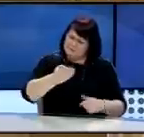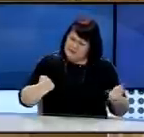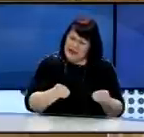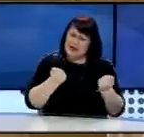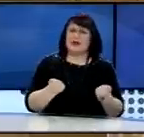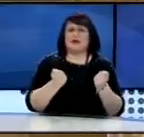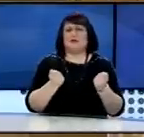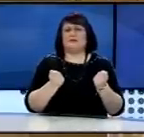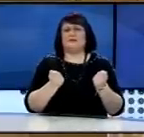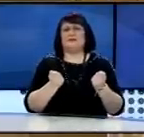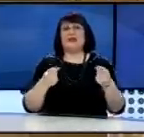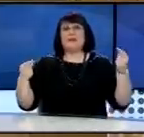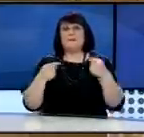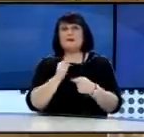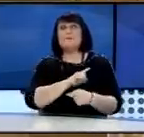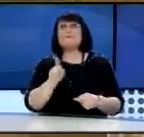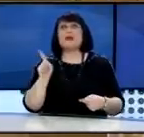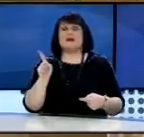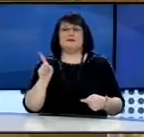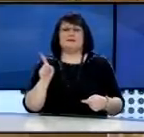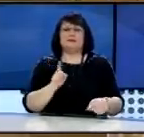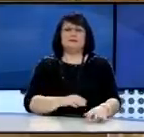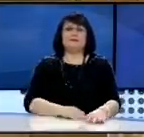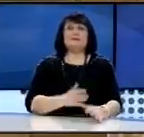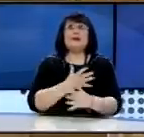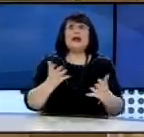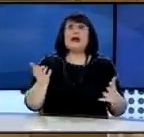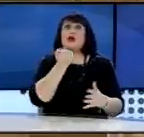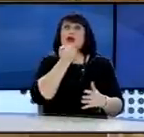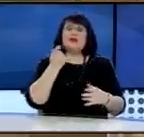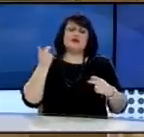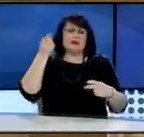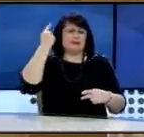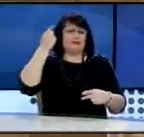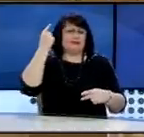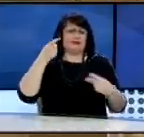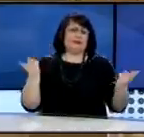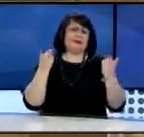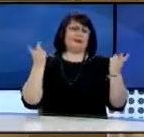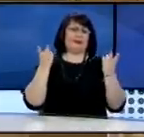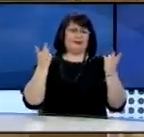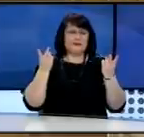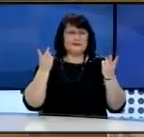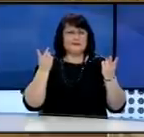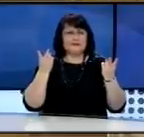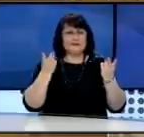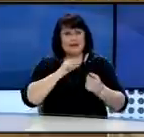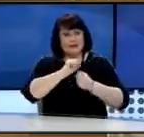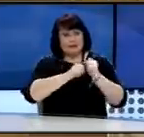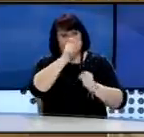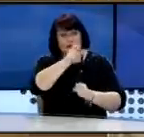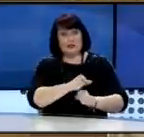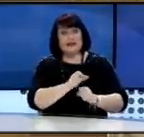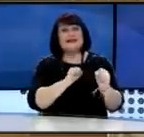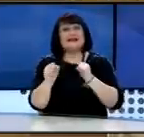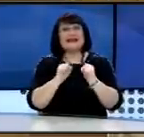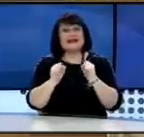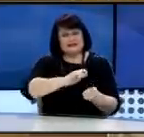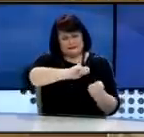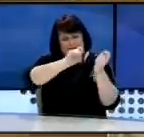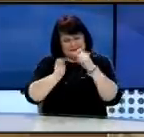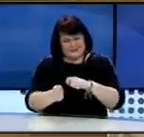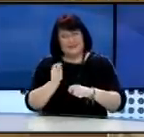Μεσόγειο. Και είναι λάθος, τεράστιο λάθος και ανευθυνότητα να επιχειρείτε να μετατρέψετε την κρίση